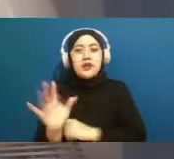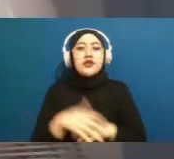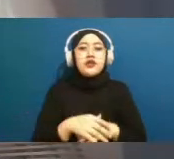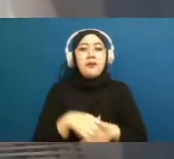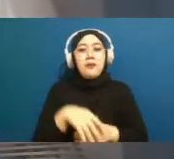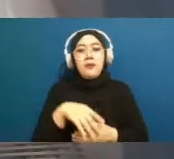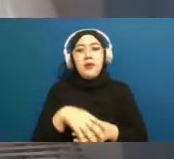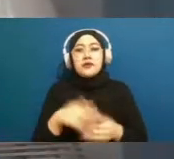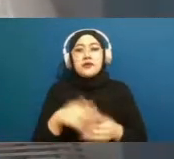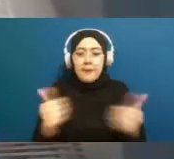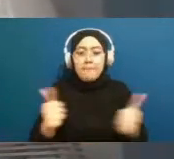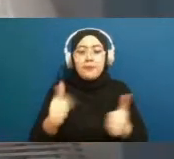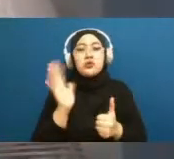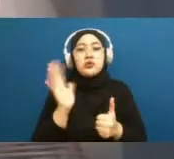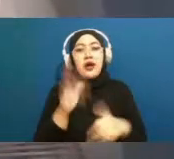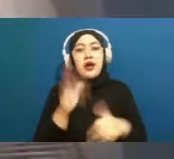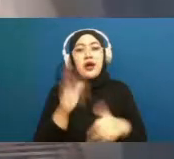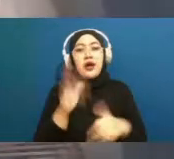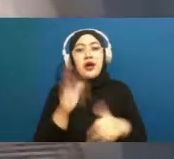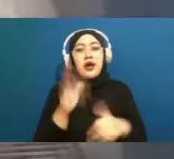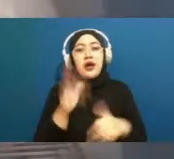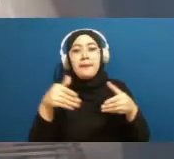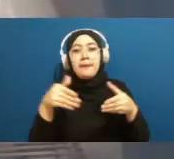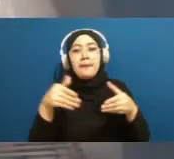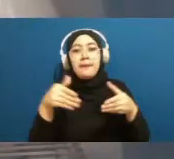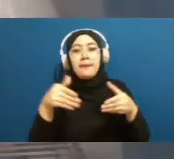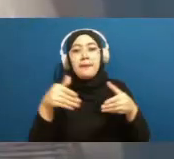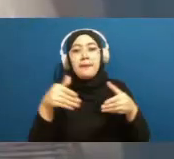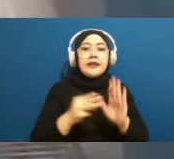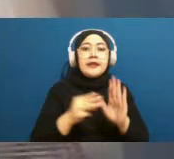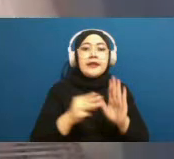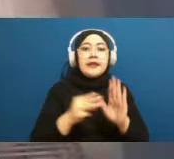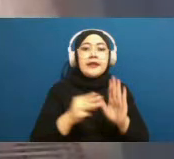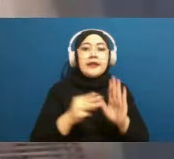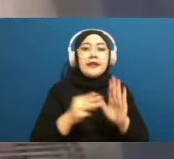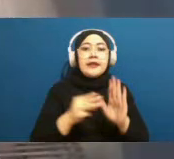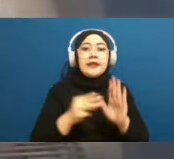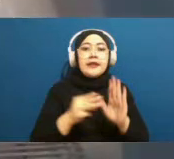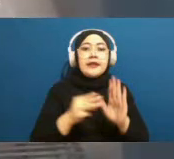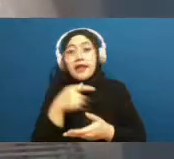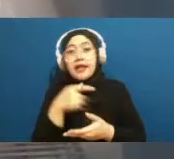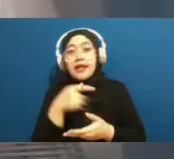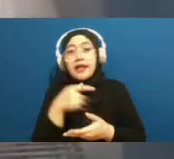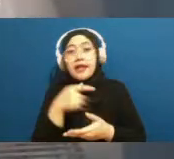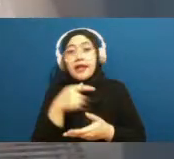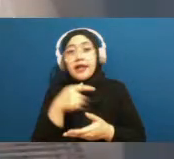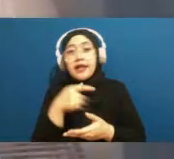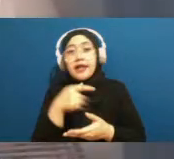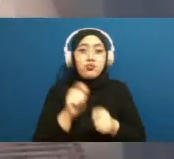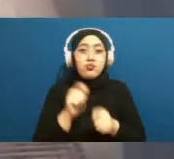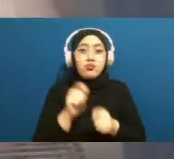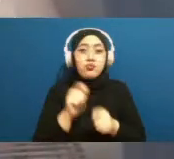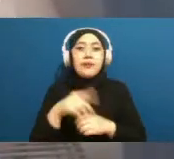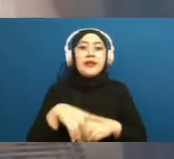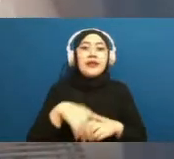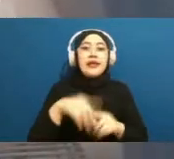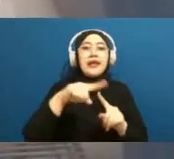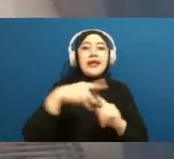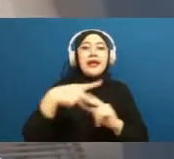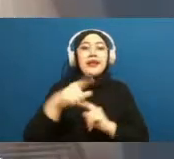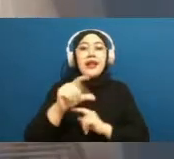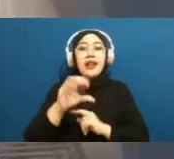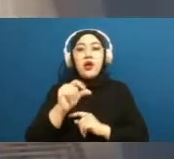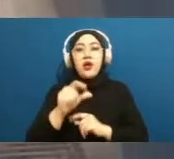matang kecuali ada beberapa menu yang fresh yang kita langsung dadakan buat. Yang seperti telur barendo atau